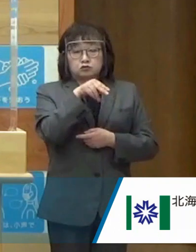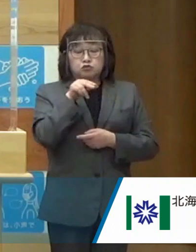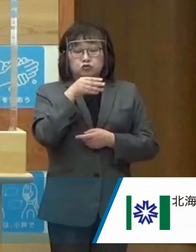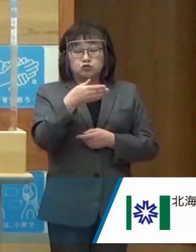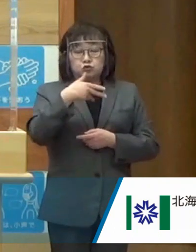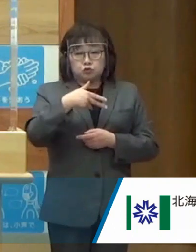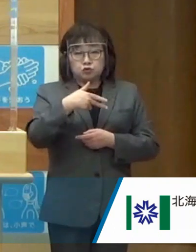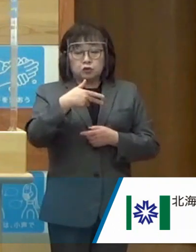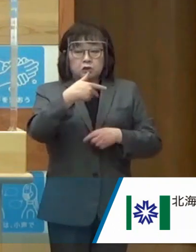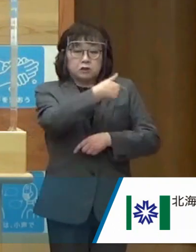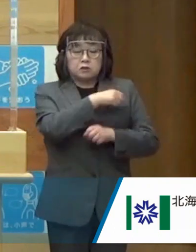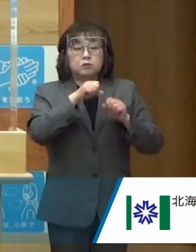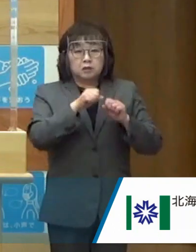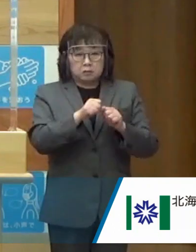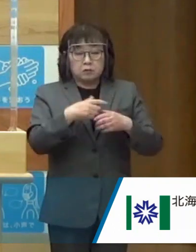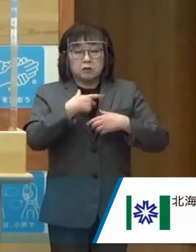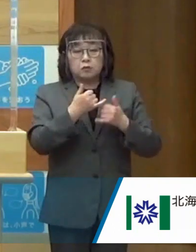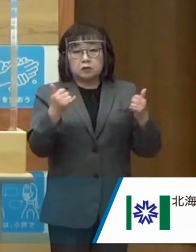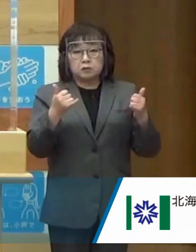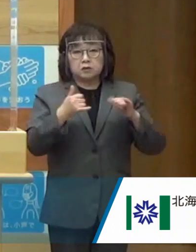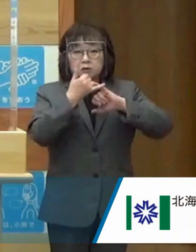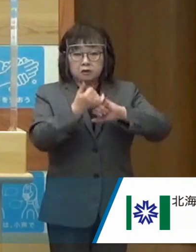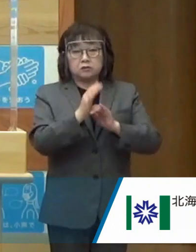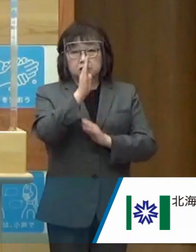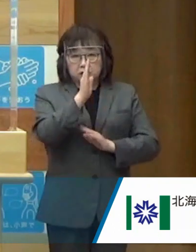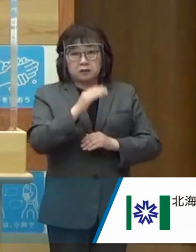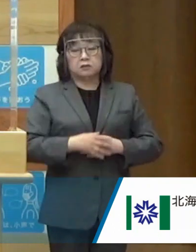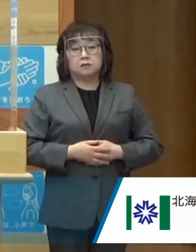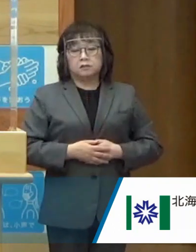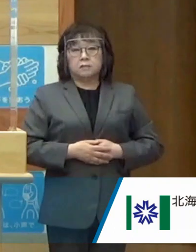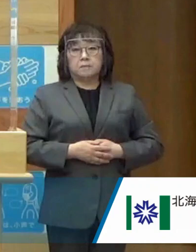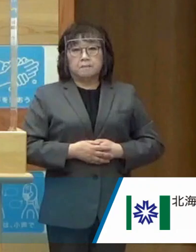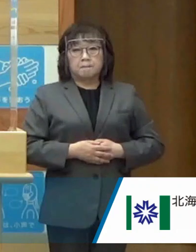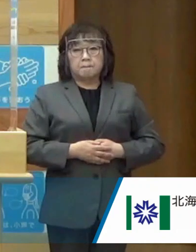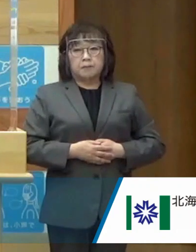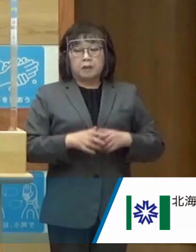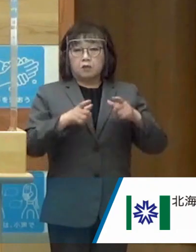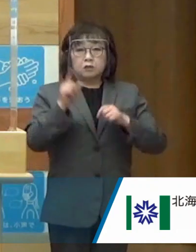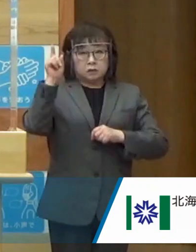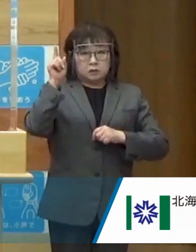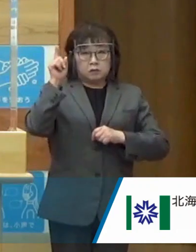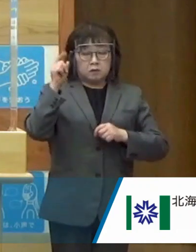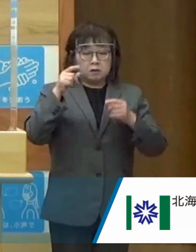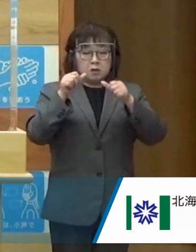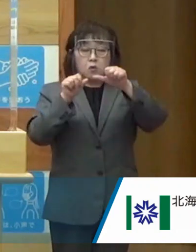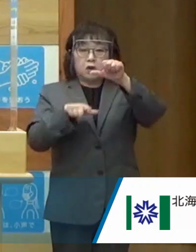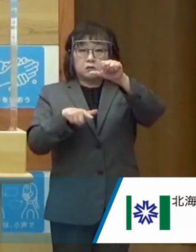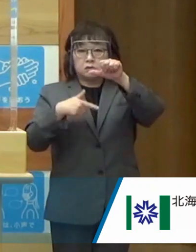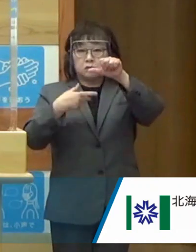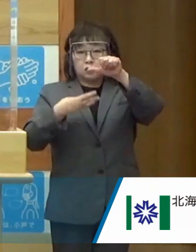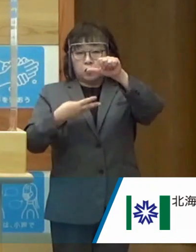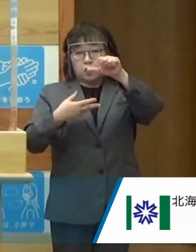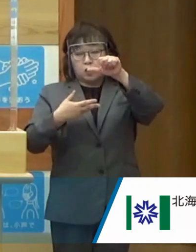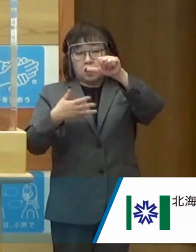っています。接種を希望する方はご予約いただければと思います。国は5月の